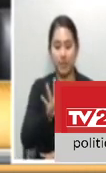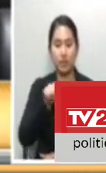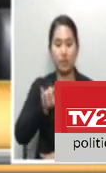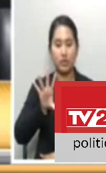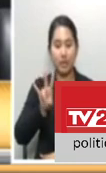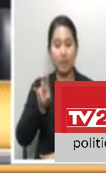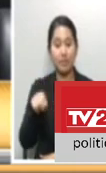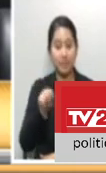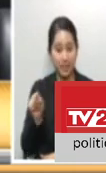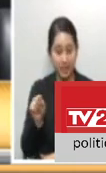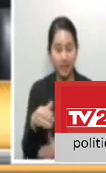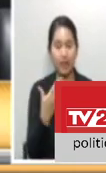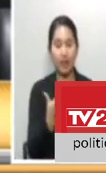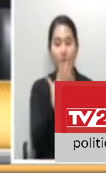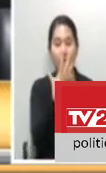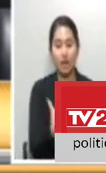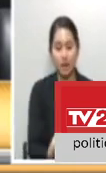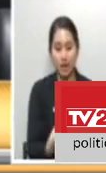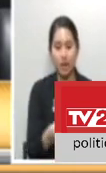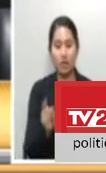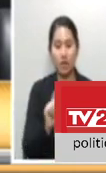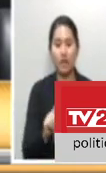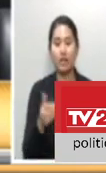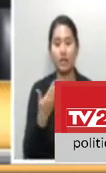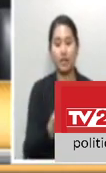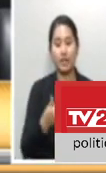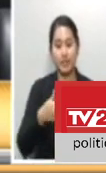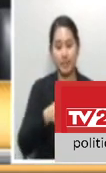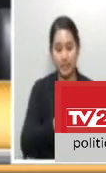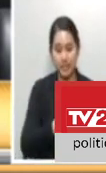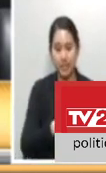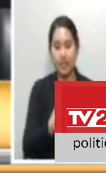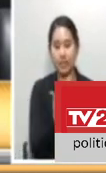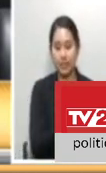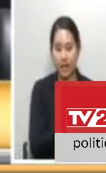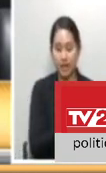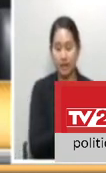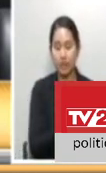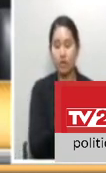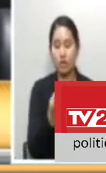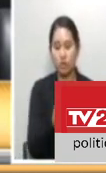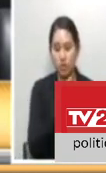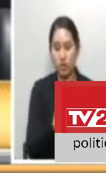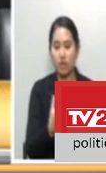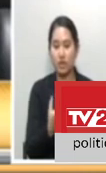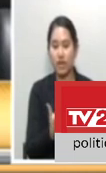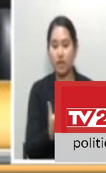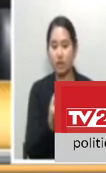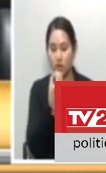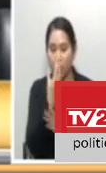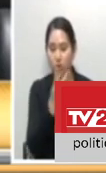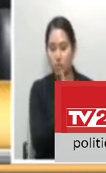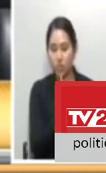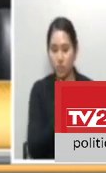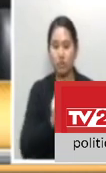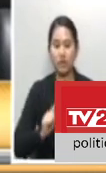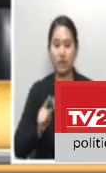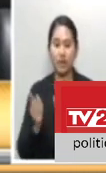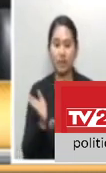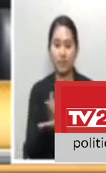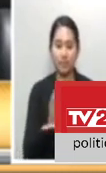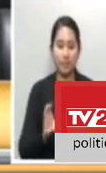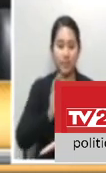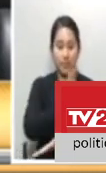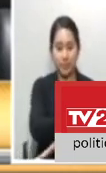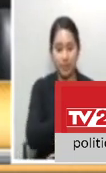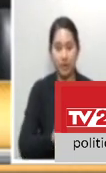74.7% ส่วนที่เหลือเป็นงบประมาณชำระหนี้เงินต้นเงินกู้รายจ่ายเพื่อชดเชยเงินคงคลังที่เหลือเ